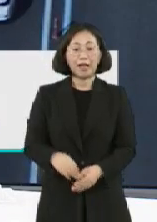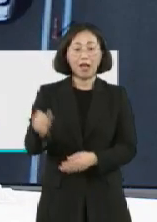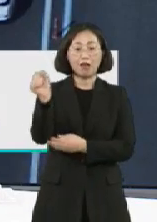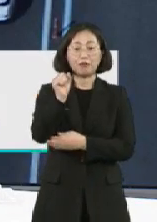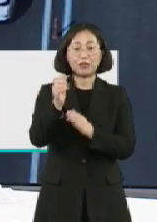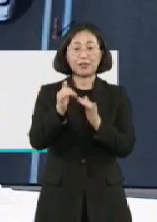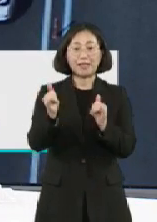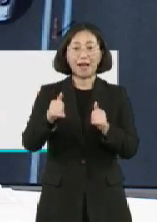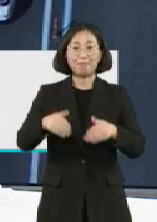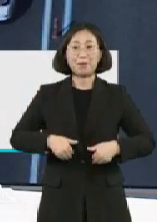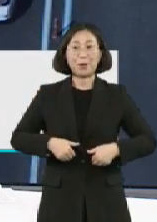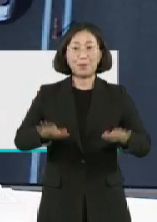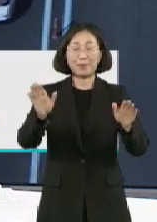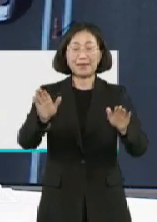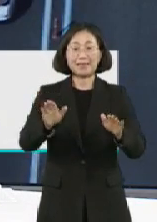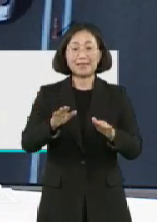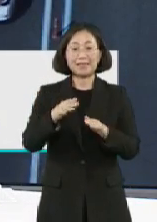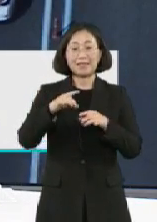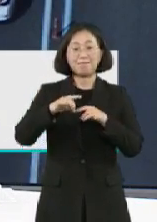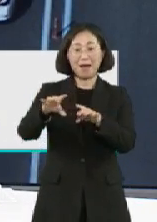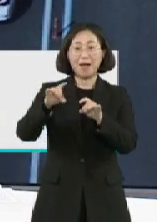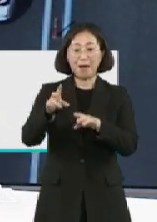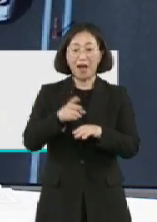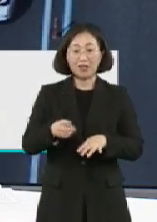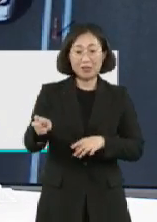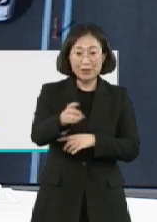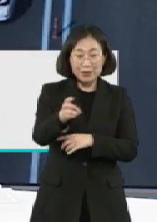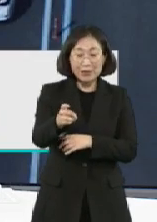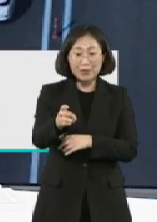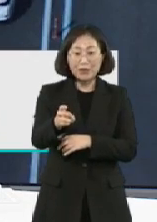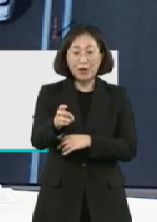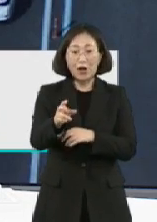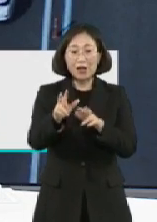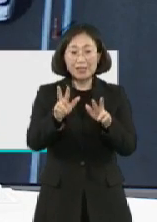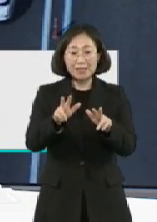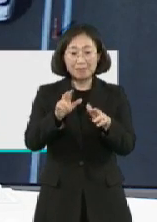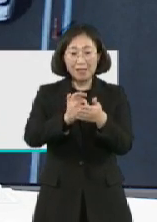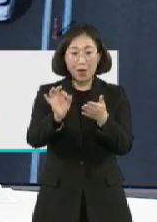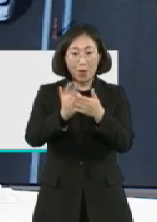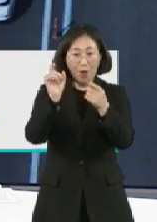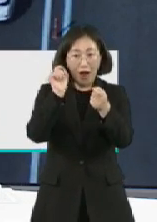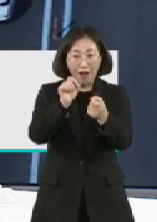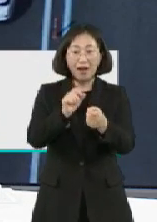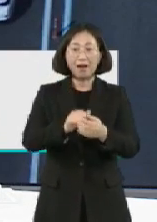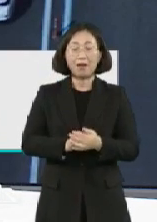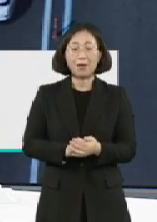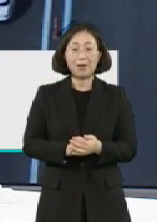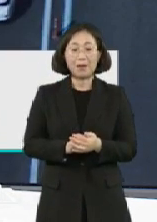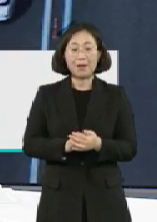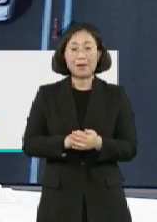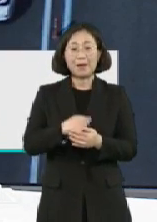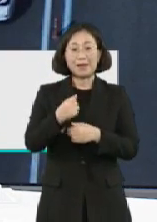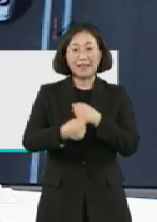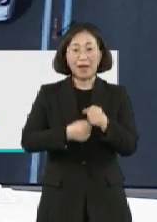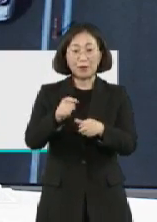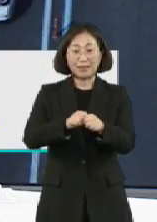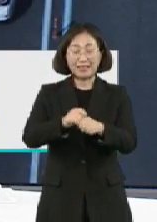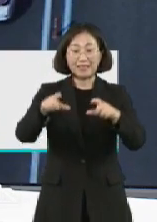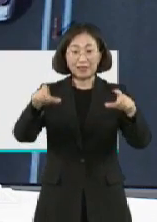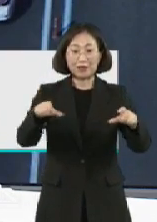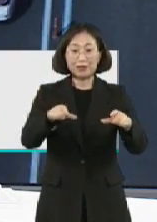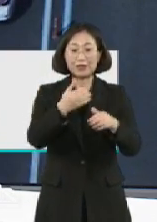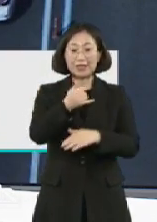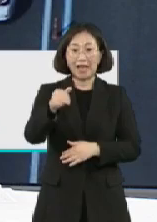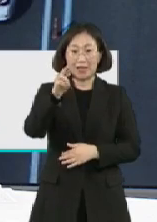운전자가 필요 없는 자율주행 차량은 실증 단계를 넘어 상용화로 접어들고 있는데요. 특히 자율주행 규제 특구인